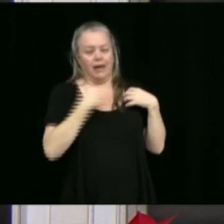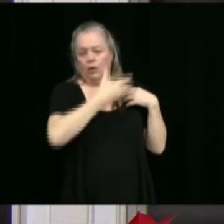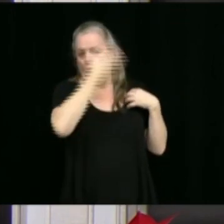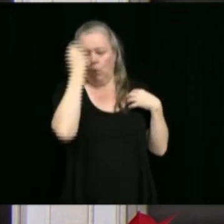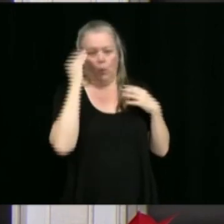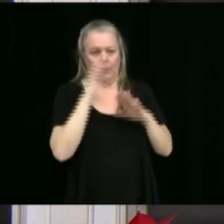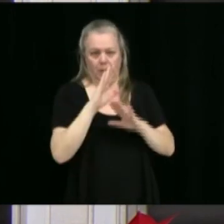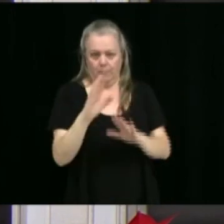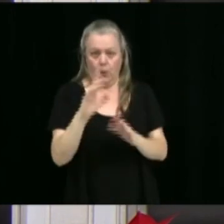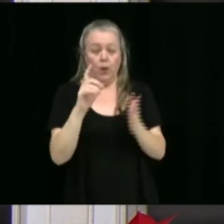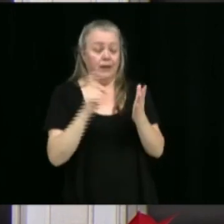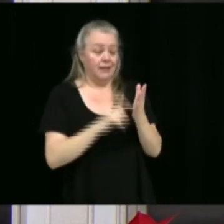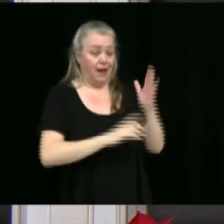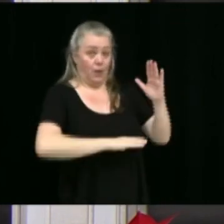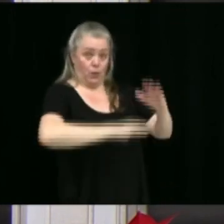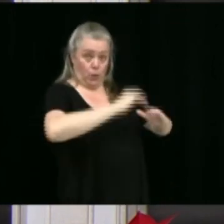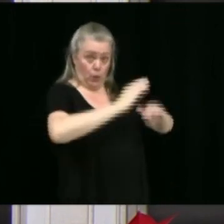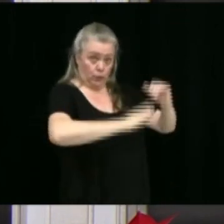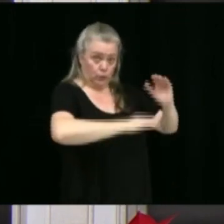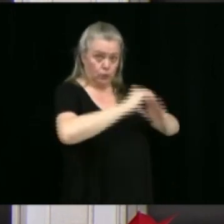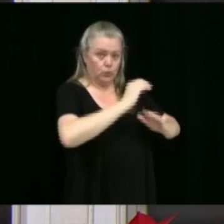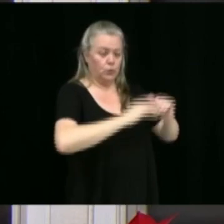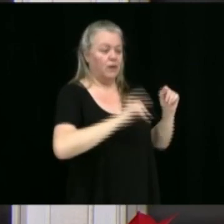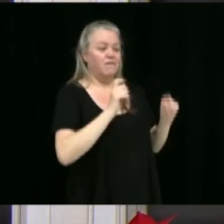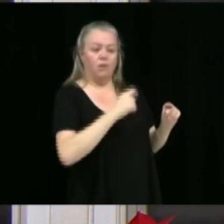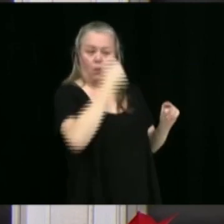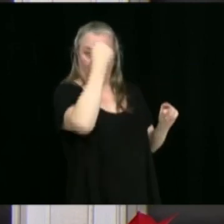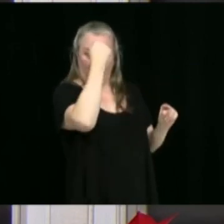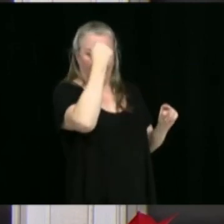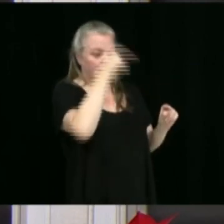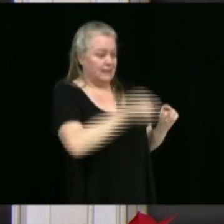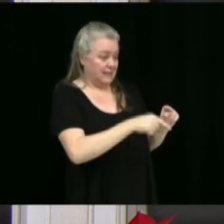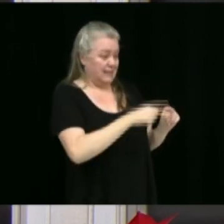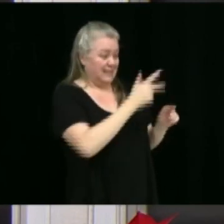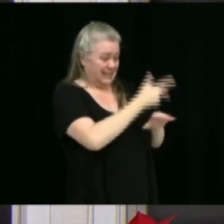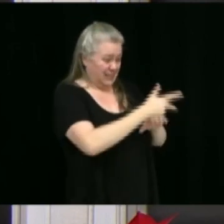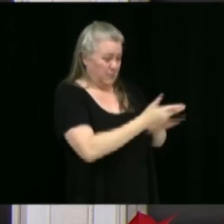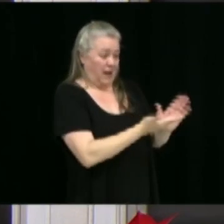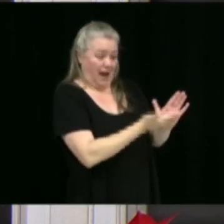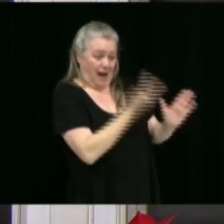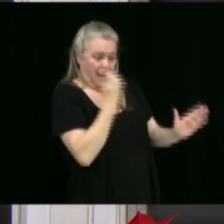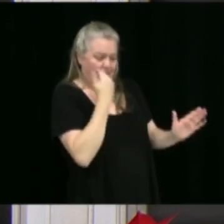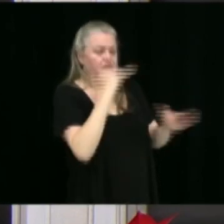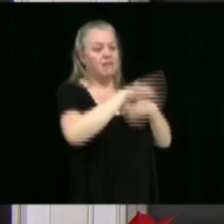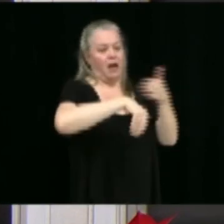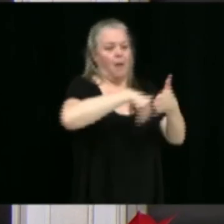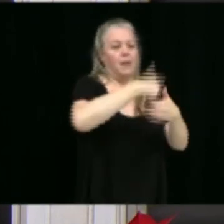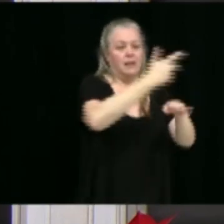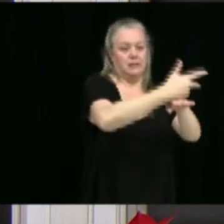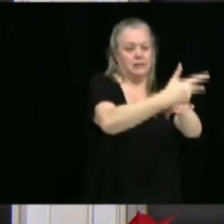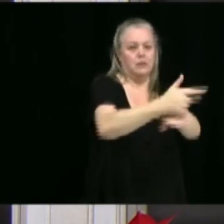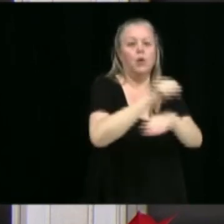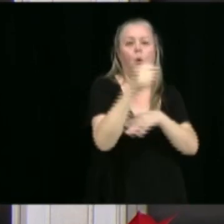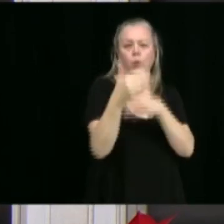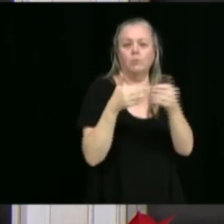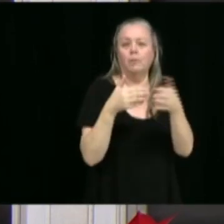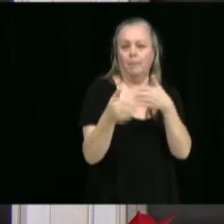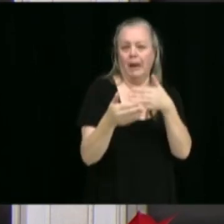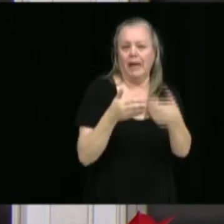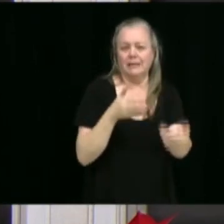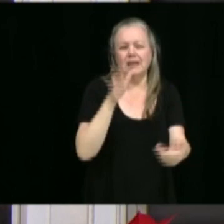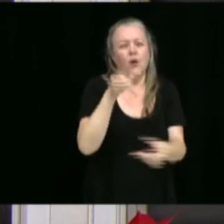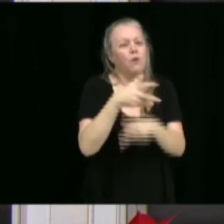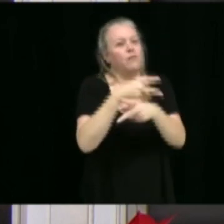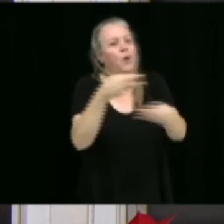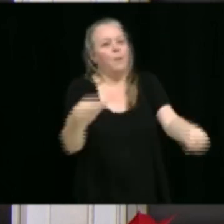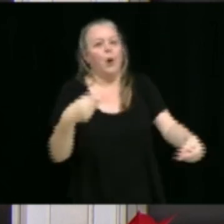de la construction, des mesures compensatoires soient mises en place et que l'arrivée d'un hôtel ne vienne pas